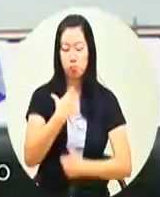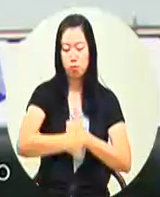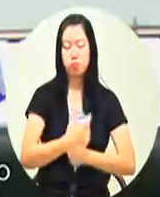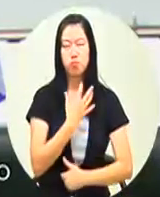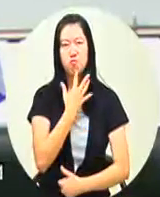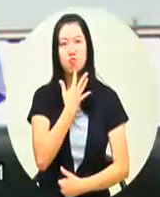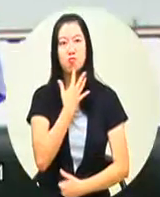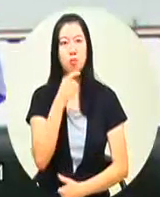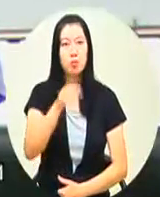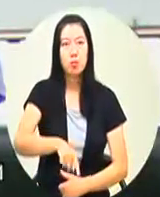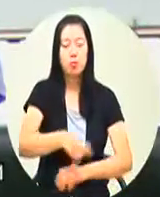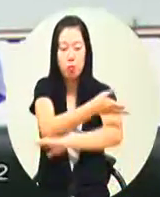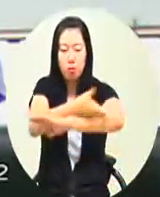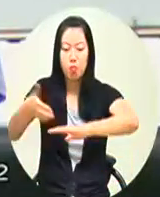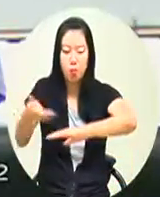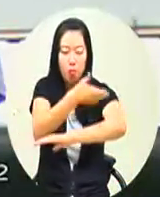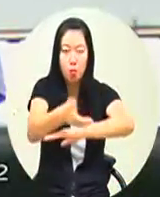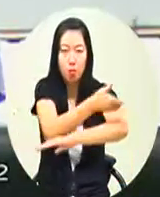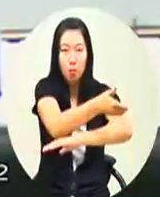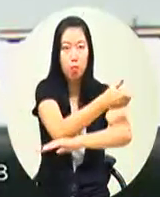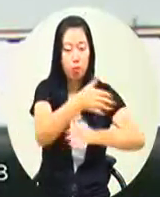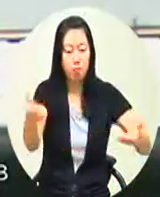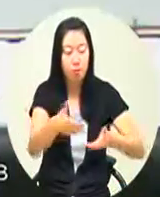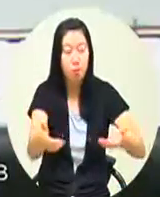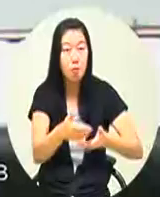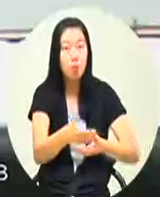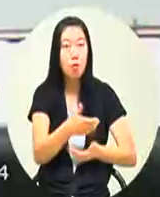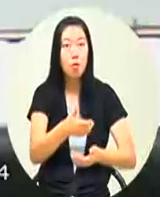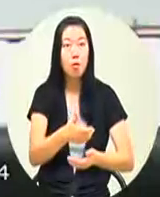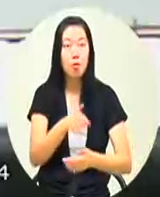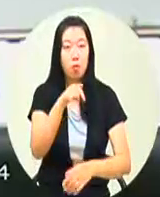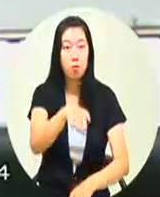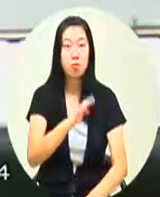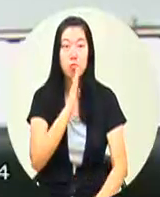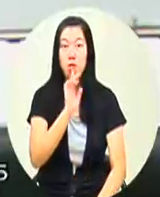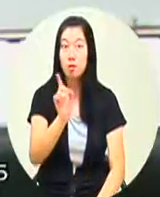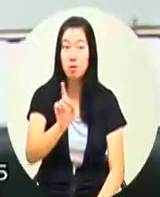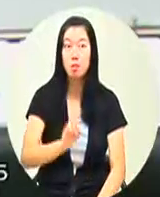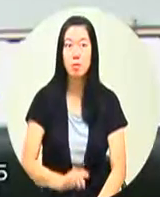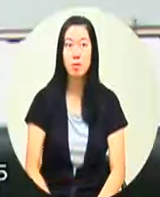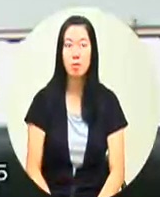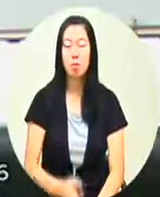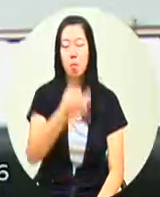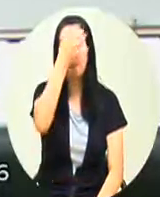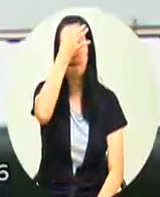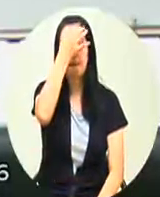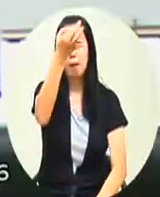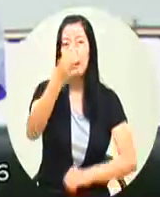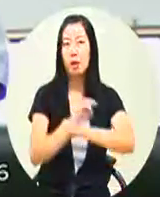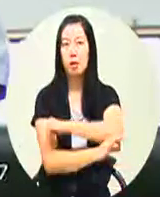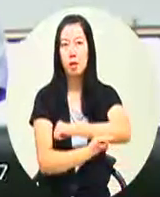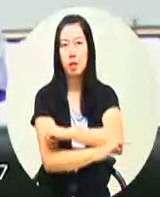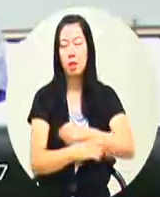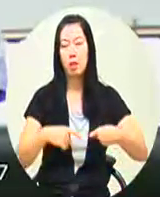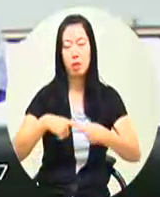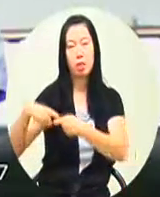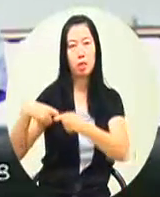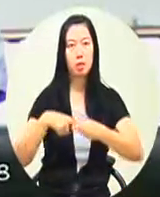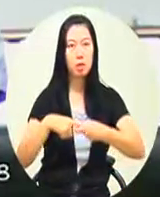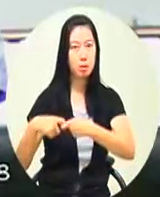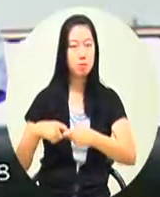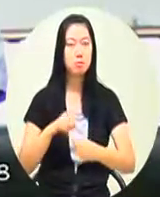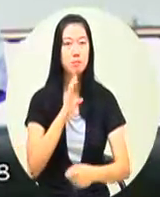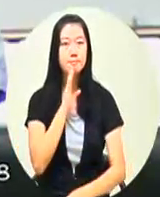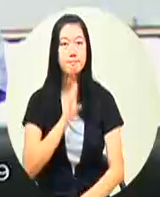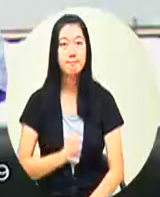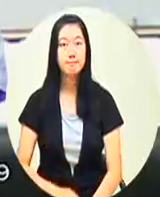这个清疏工程啊，是一个贪渎的共犯结构的工程，